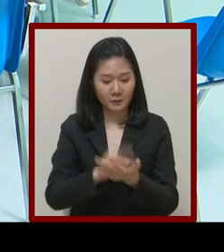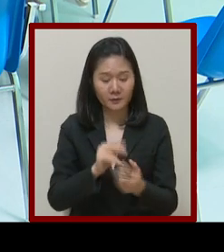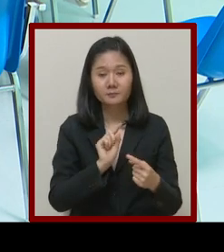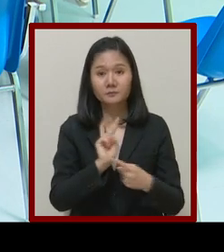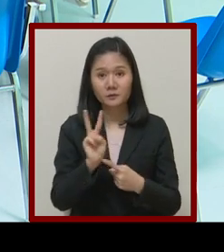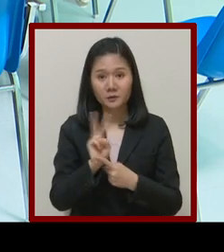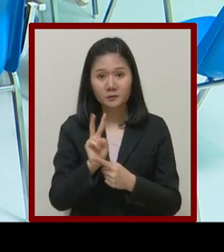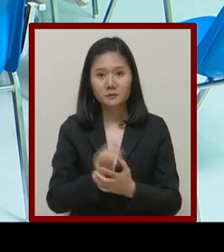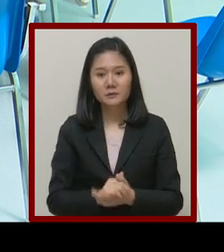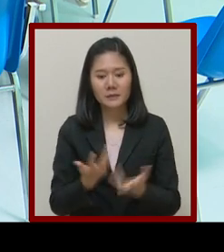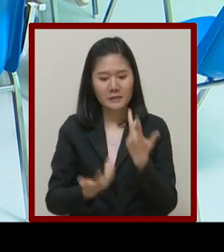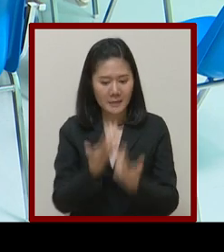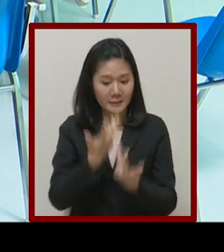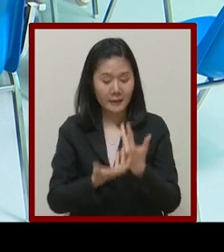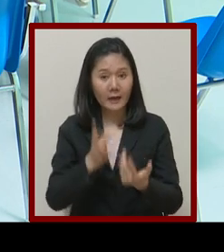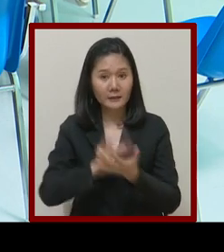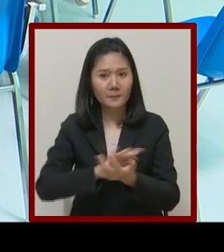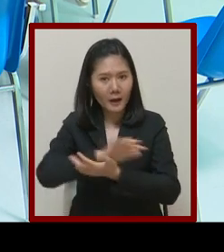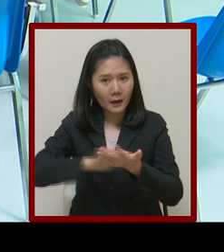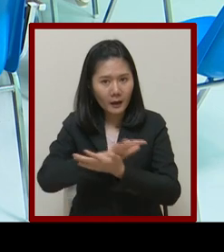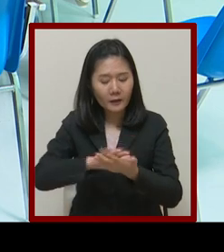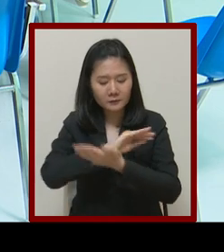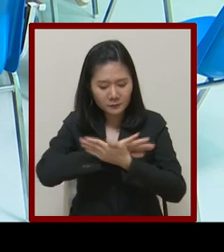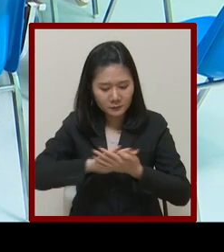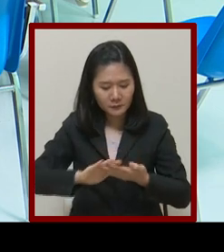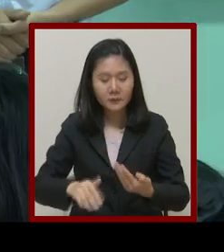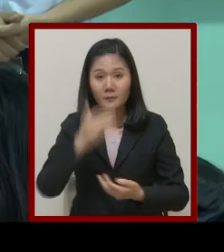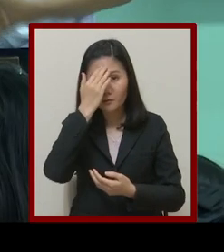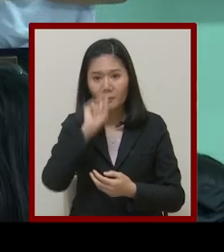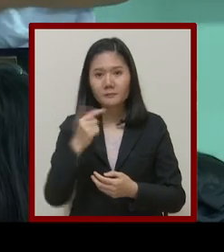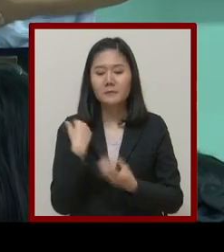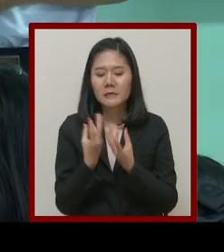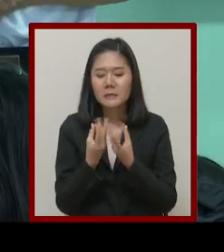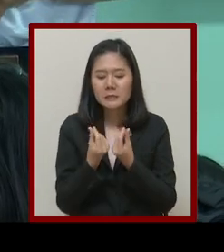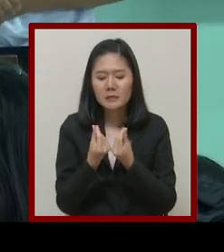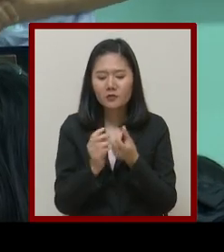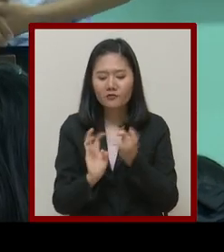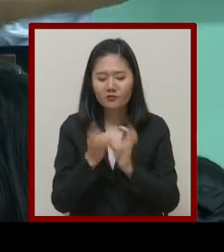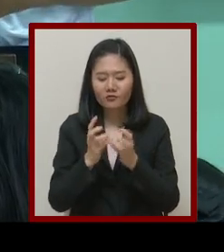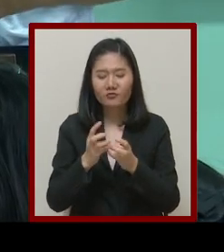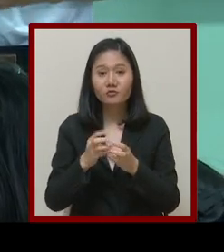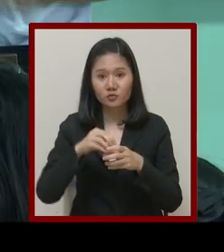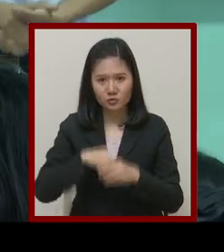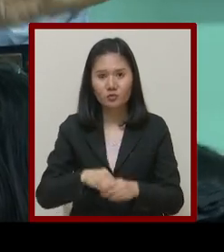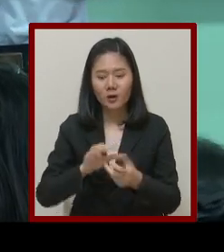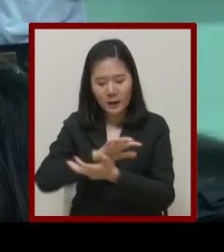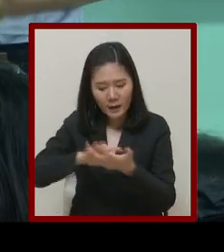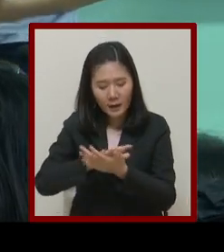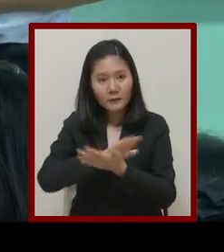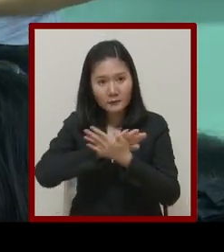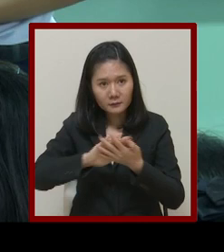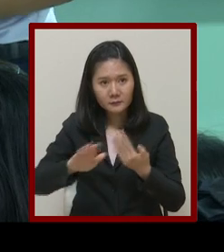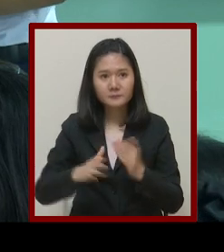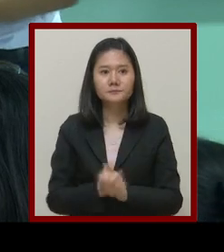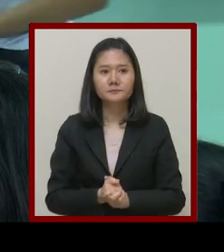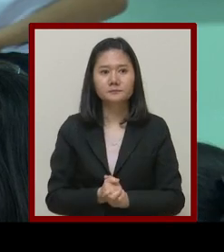ครับนำหญ้าที่เก็บมาล้างทำความสะอาดนะครับเพราะว่าหญ้าที่เราเก็บมานะครับก็จะมีดินหรือฝุ่นติดอยู่นะครับเราก็ต้องล้างทำความสะอาดก่อ